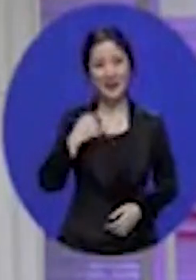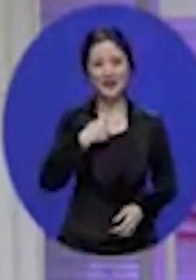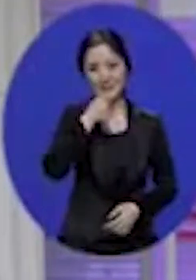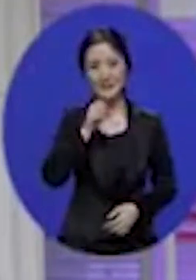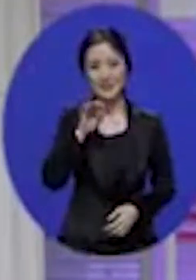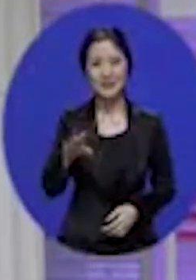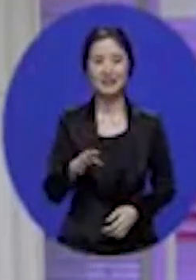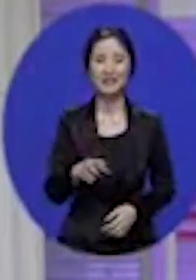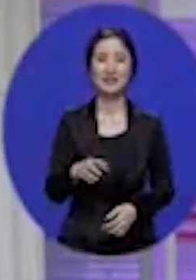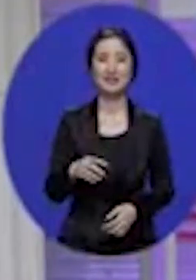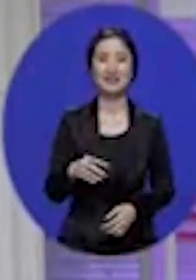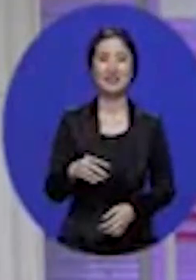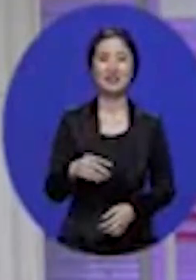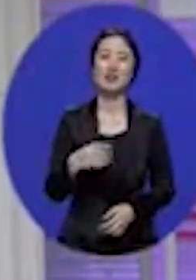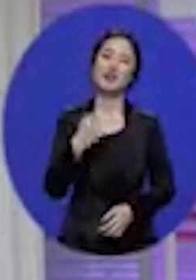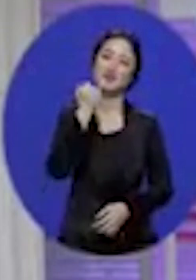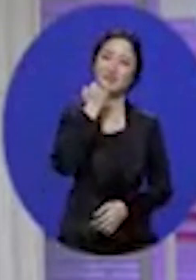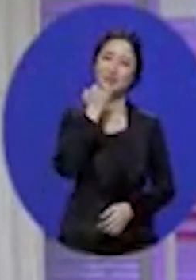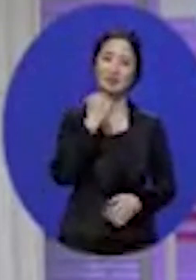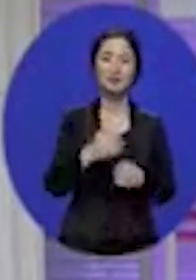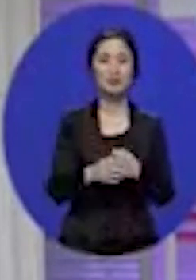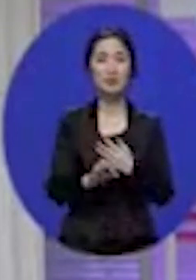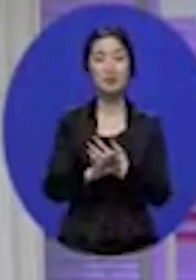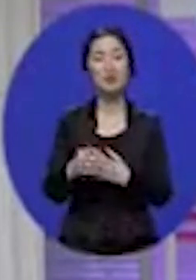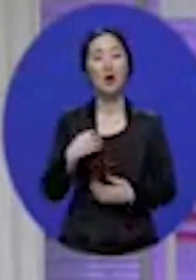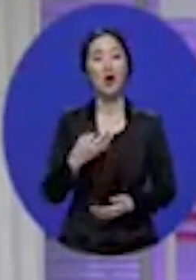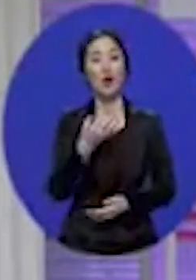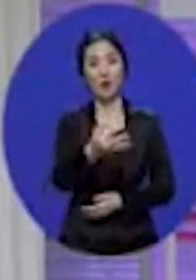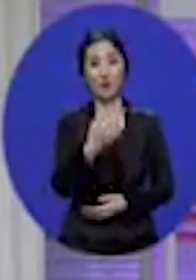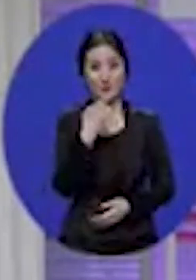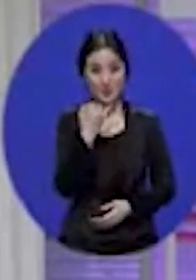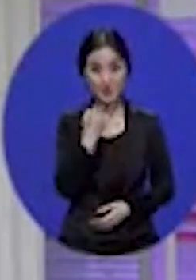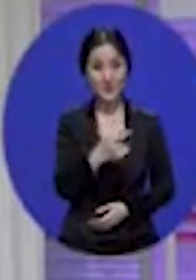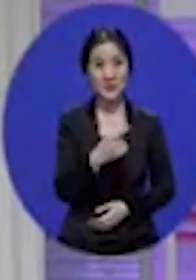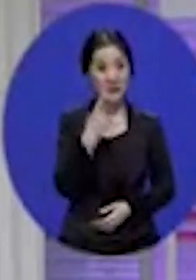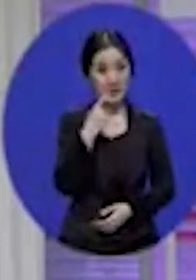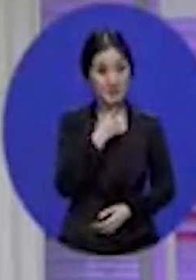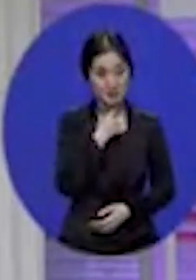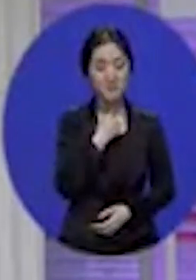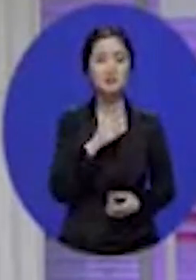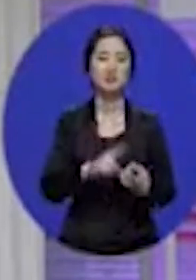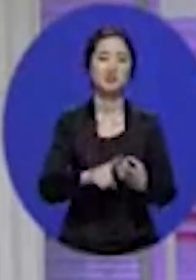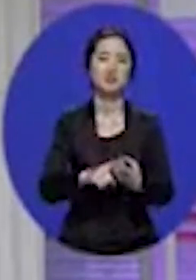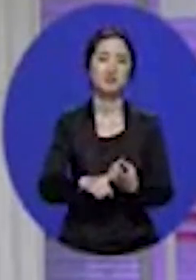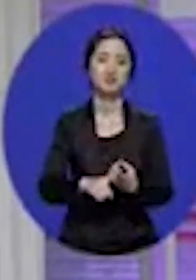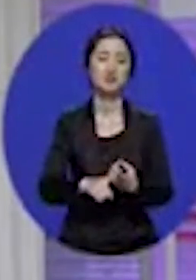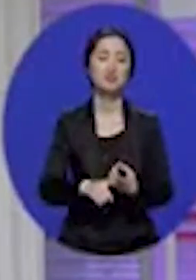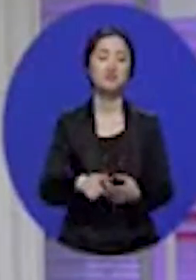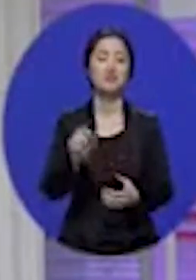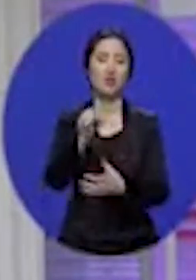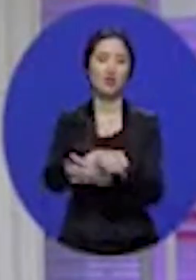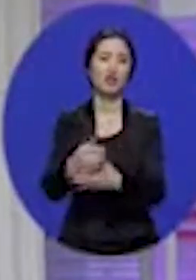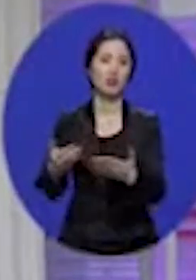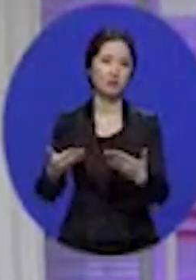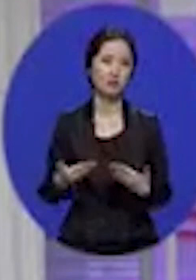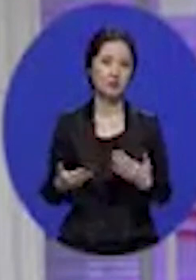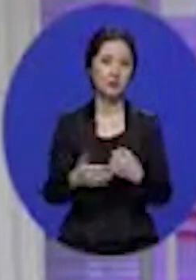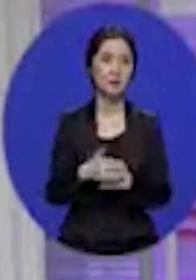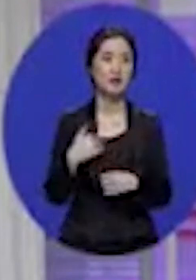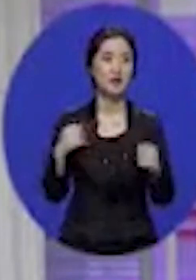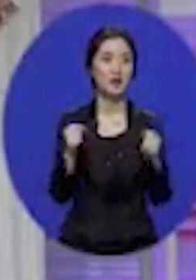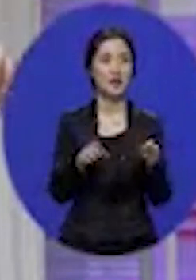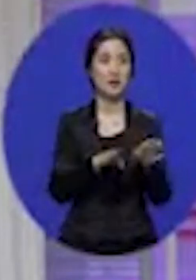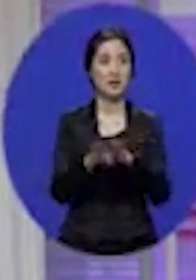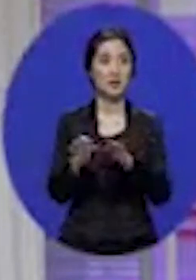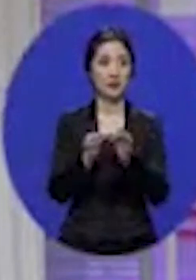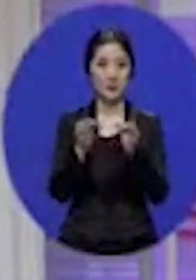지금 꽉꽉꽉 웃으면서, 어머, 그래, 뭐 돈도 안 주는데 뭐 얘가 좀 하다 말겠지. 이렇게 생각을 하셨던 것 같아요. 겨울방 내내 제가